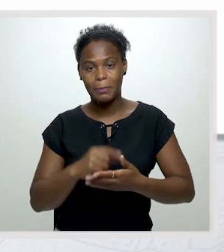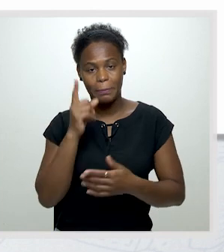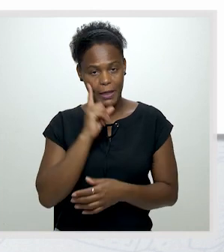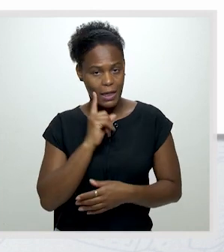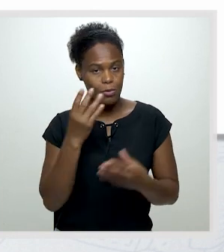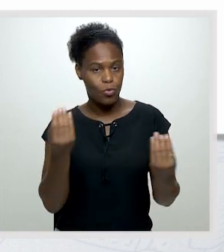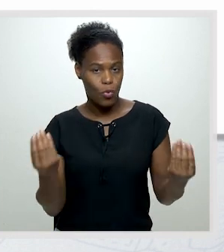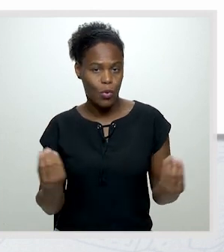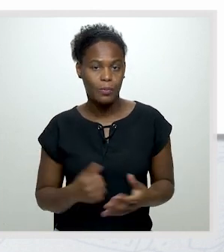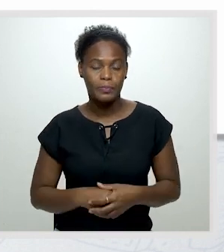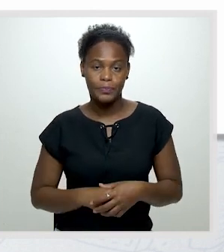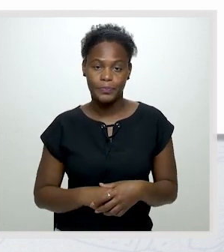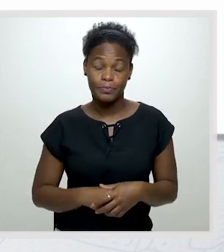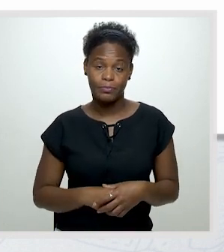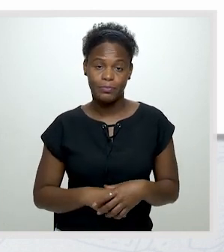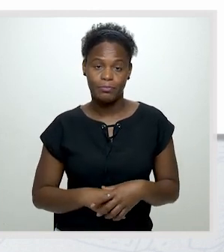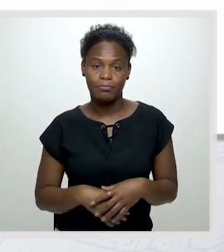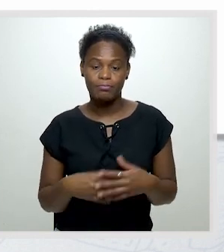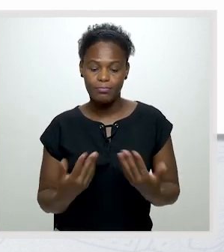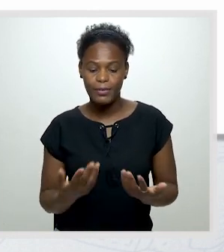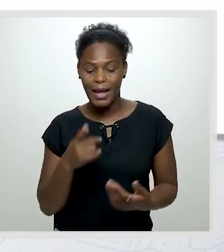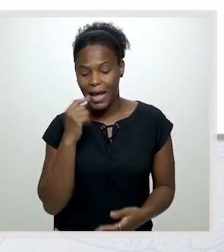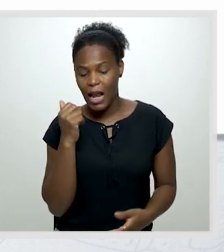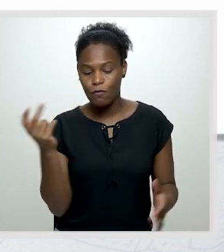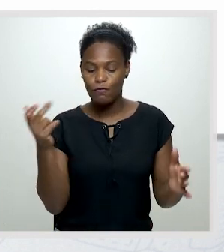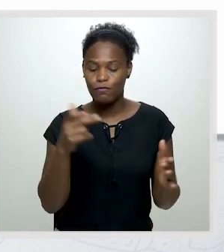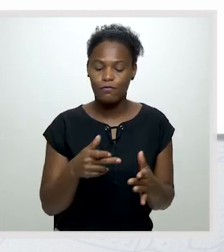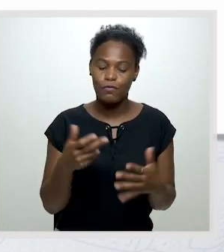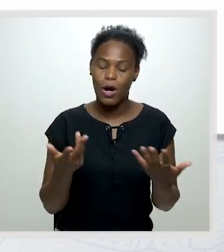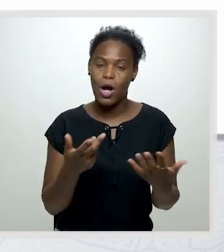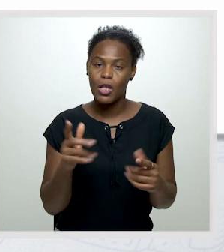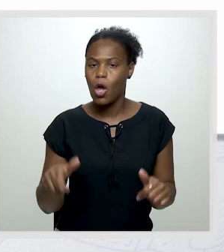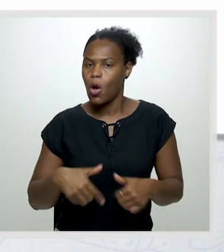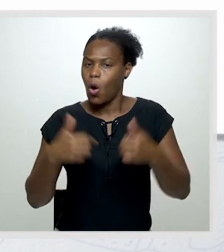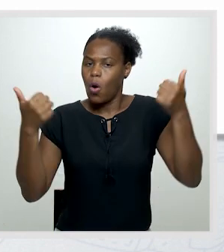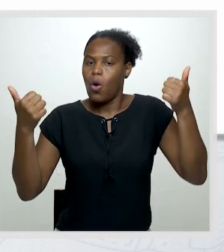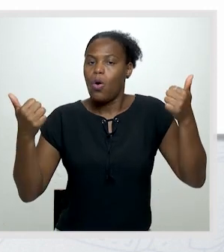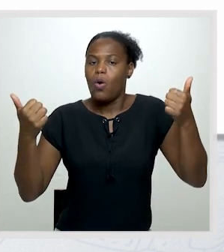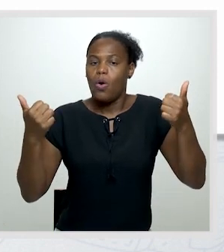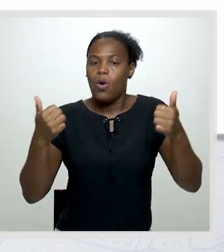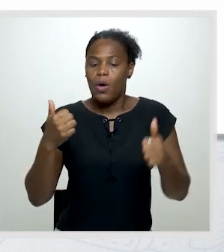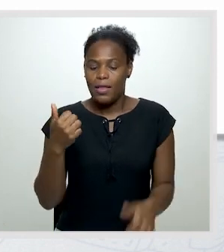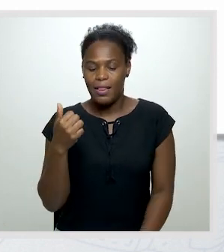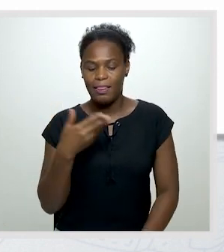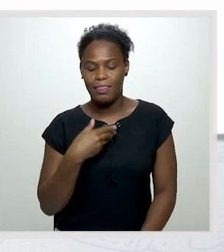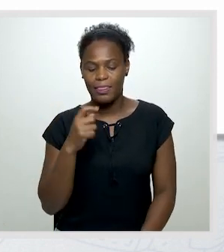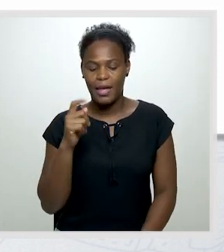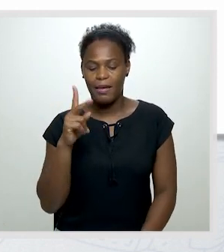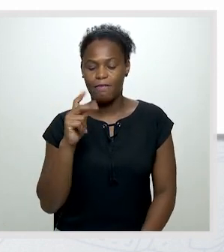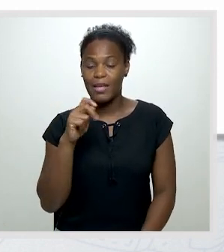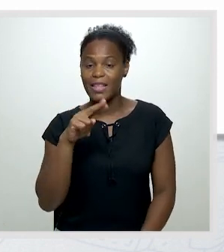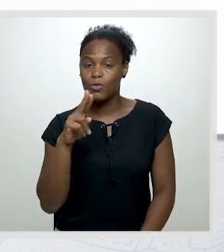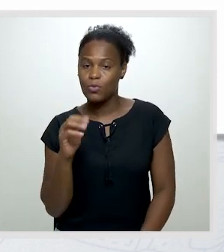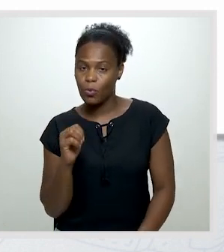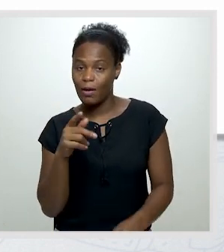pluriel. Ils sont devenus des héros. Devenir qui se conjugue avec l'auxiliaire